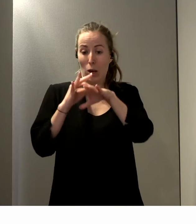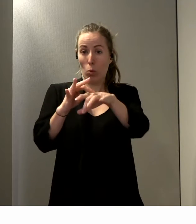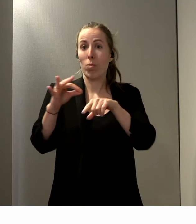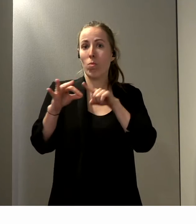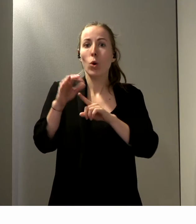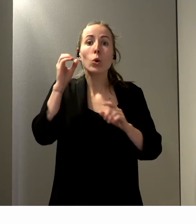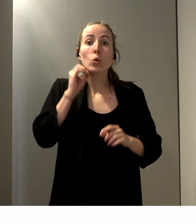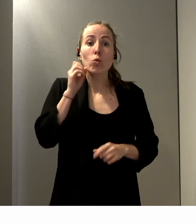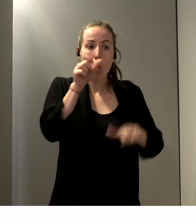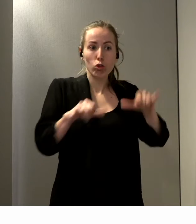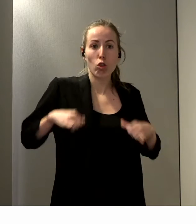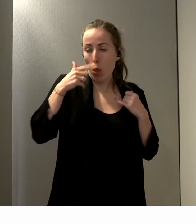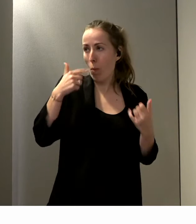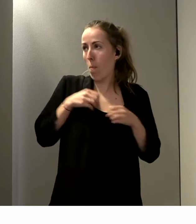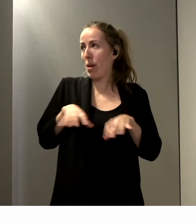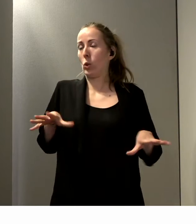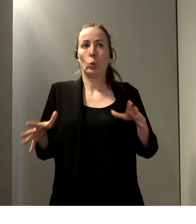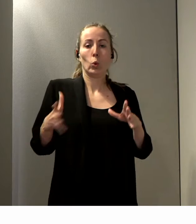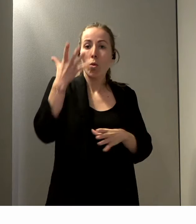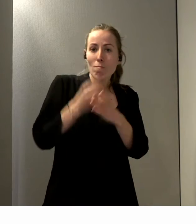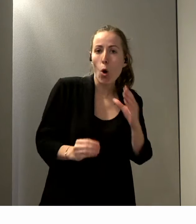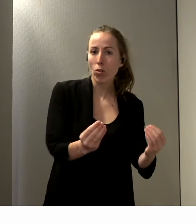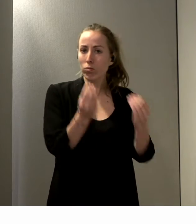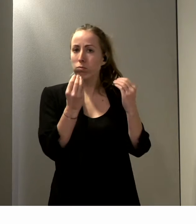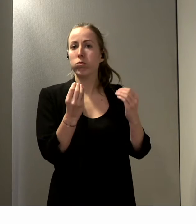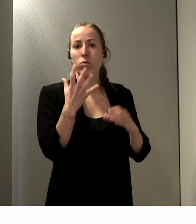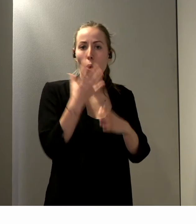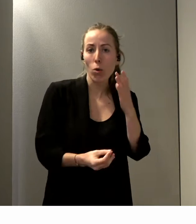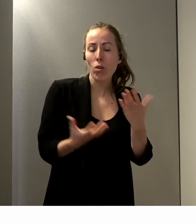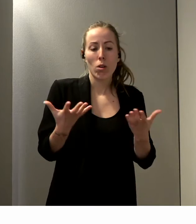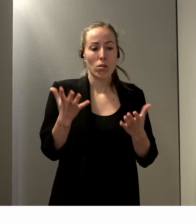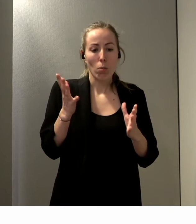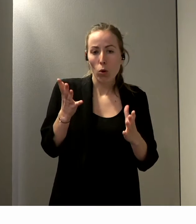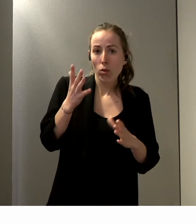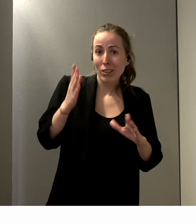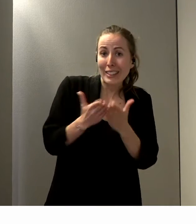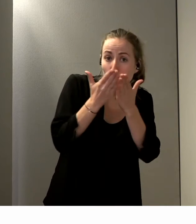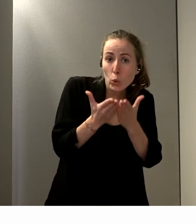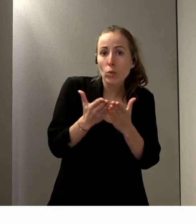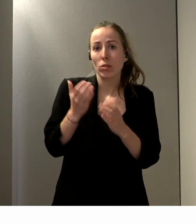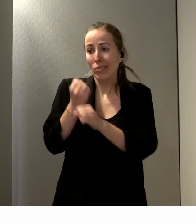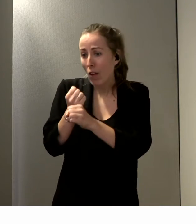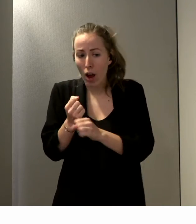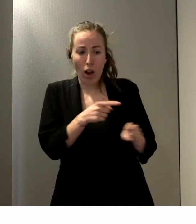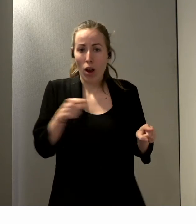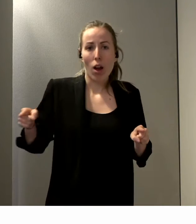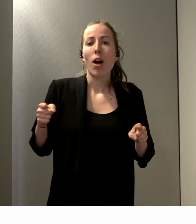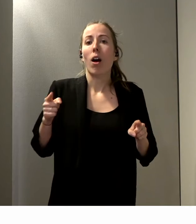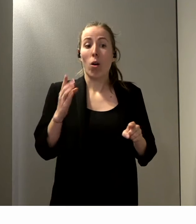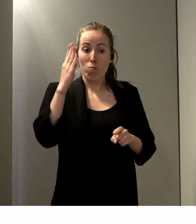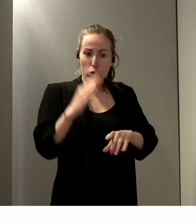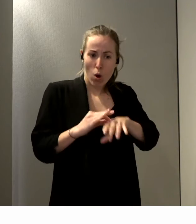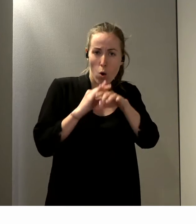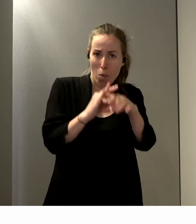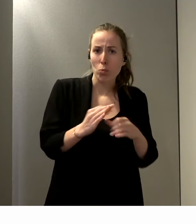jeunes qui sont parfois un petit peu perdus, qui sont sans formation, parfois sans études, sans emploi, et eux ont besoin d'un accompagnement